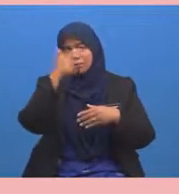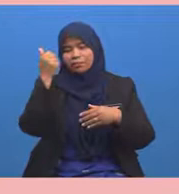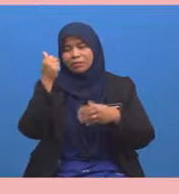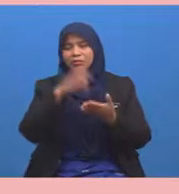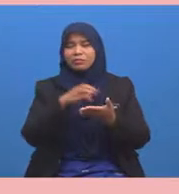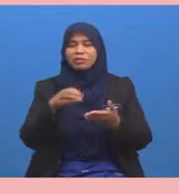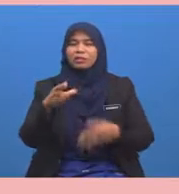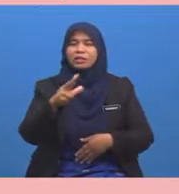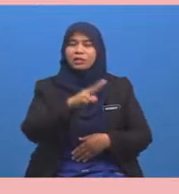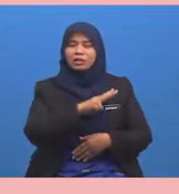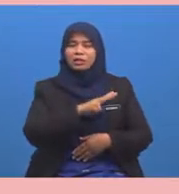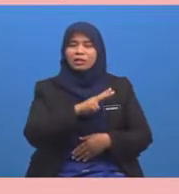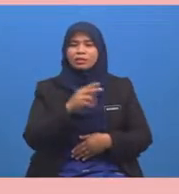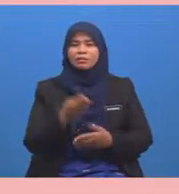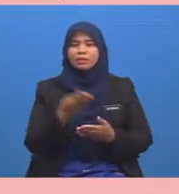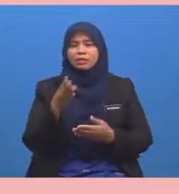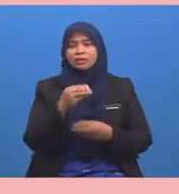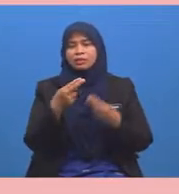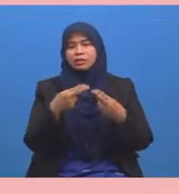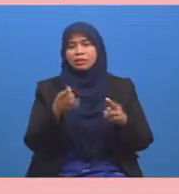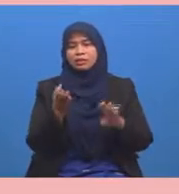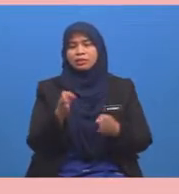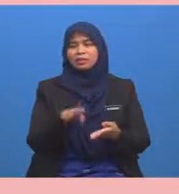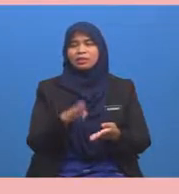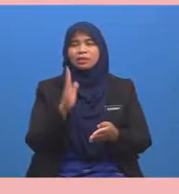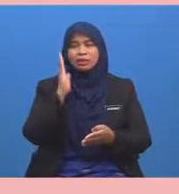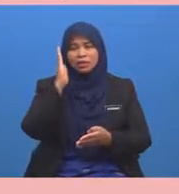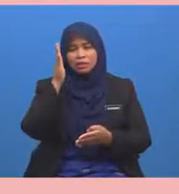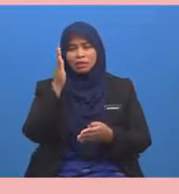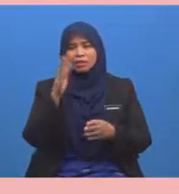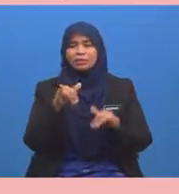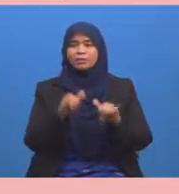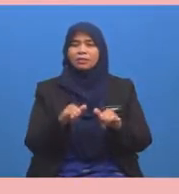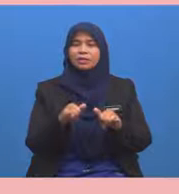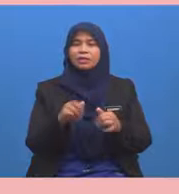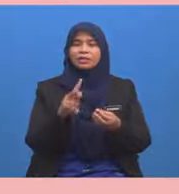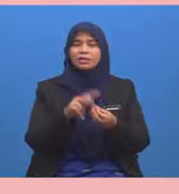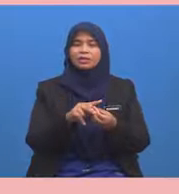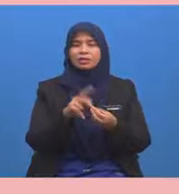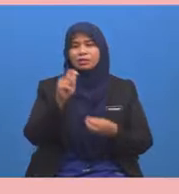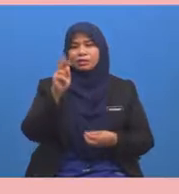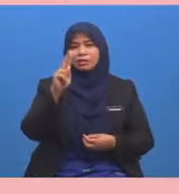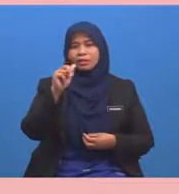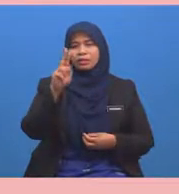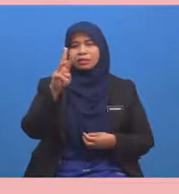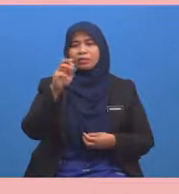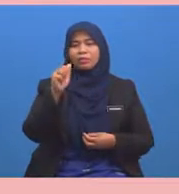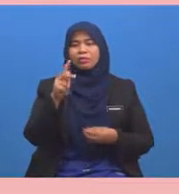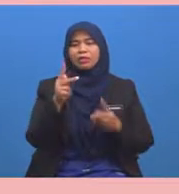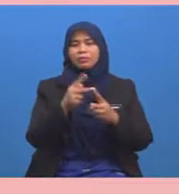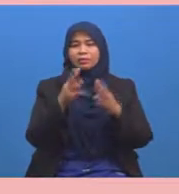harta benda dan kehilangan nyawa akan meninggalkan kesan trauma yang berpanjangan kepada